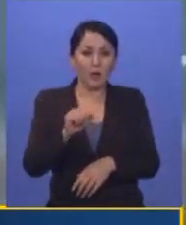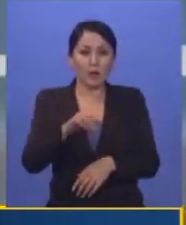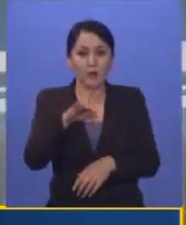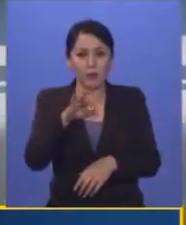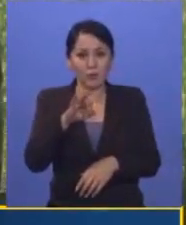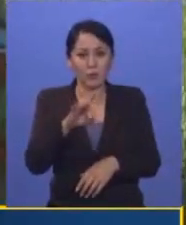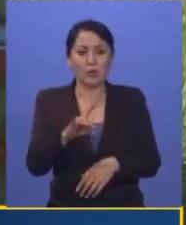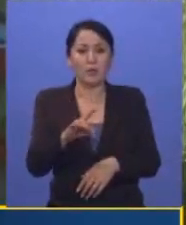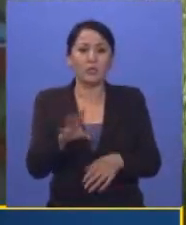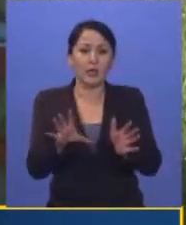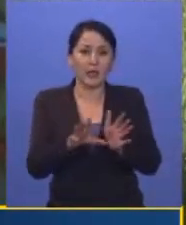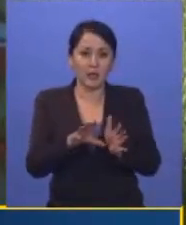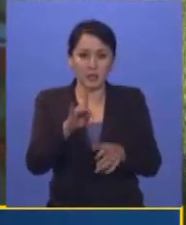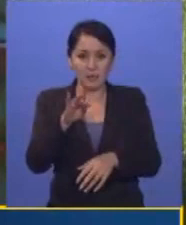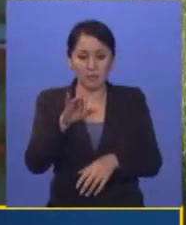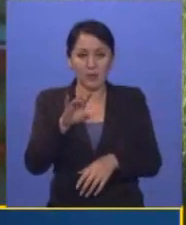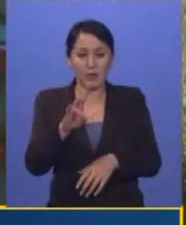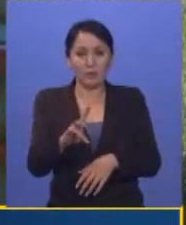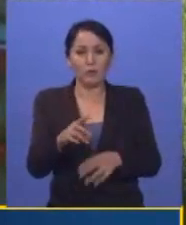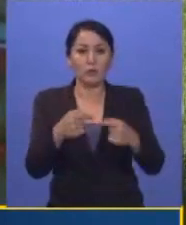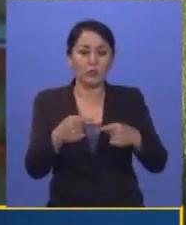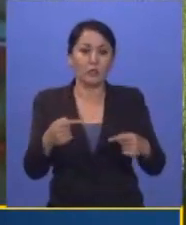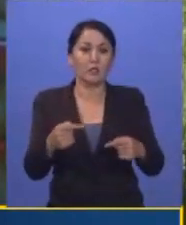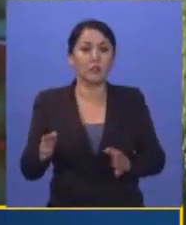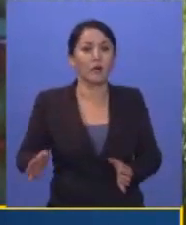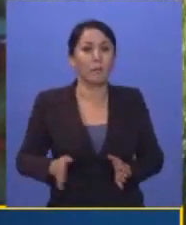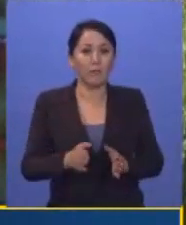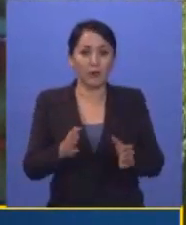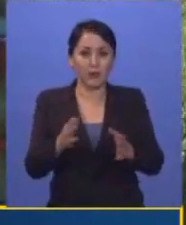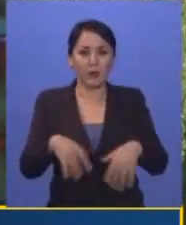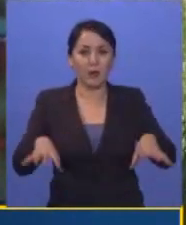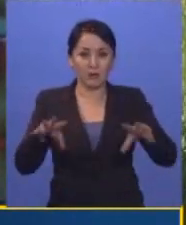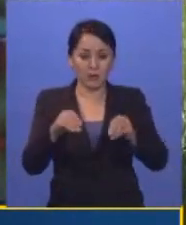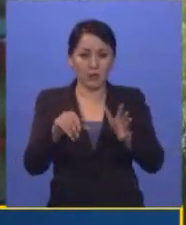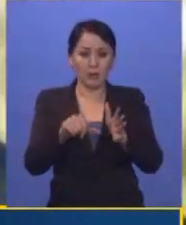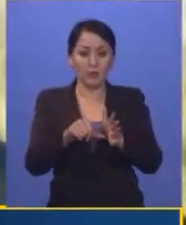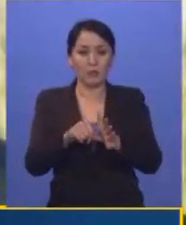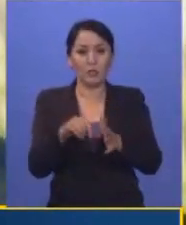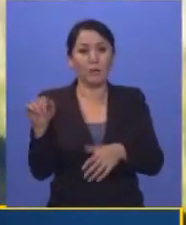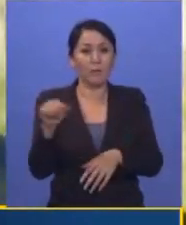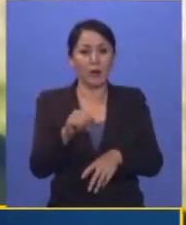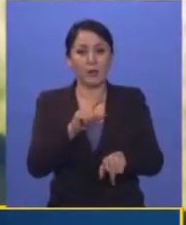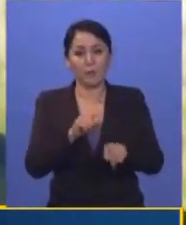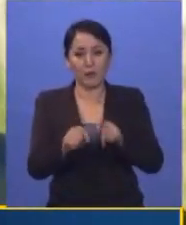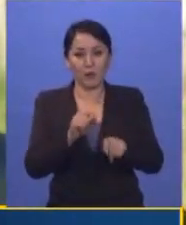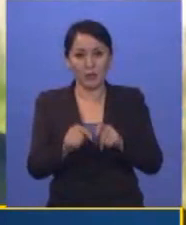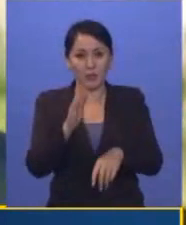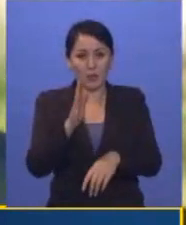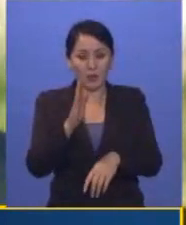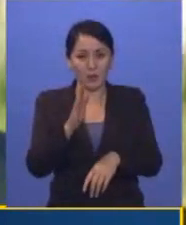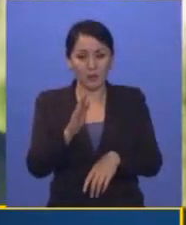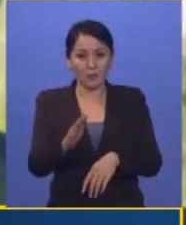скутерлер, мопедтер, электросамокаттар, велосипедтер, жол қозғалысына қатысушы барлық көлік құралдары жүргізушілері назарға алынды.